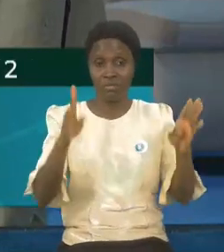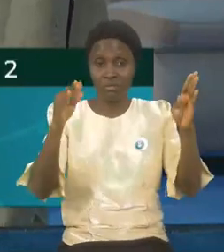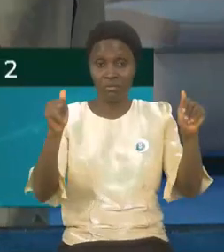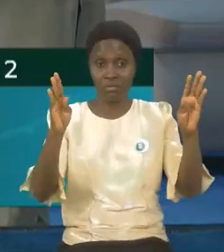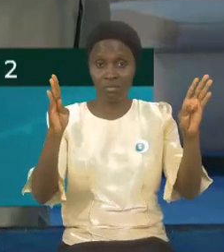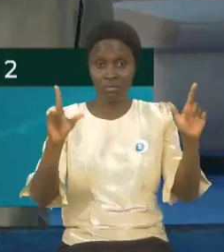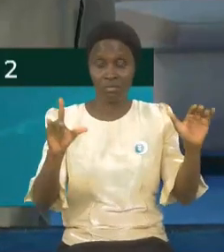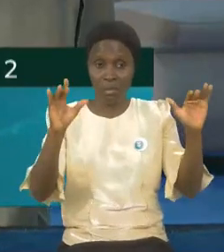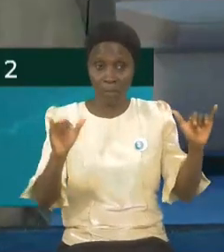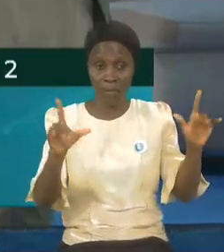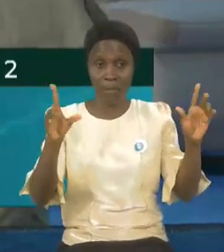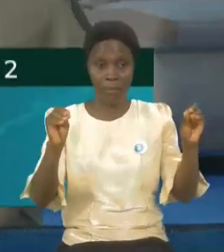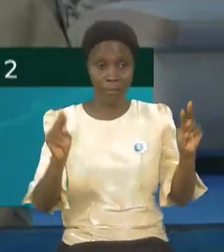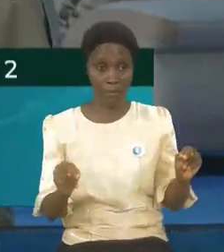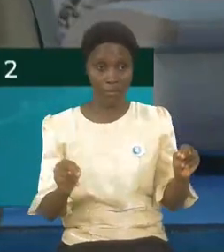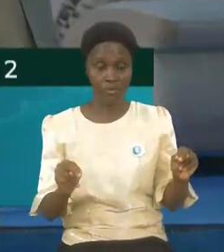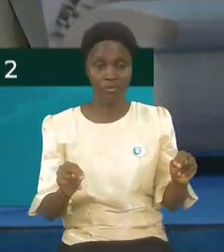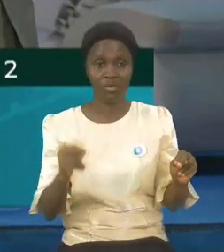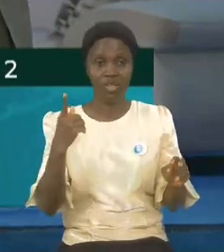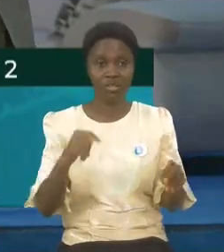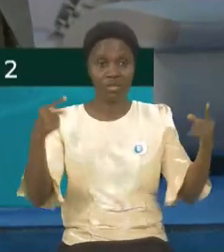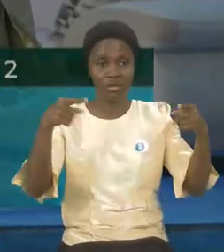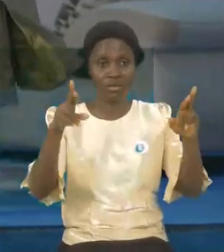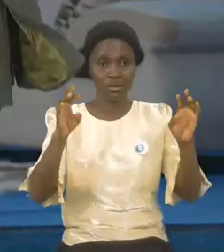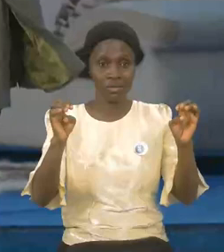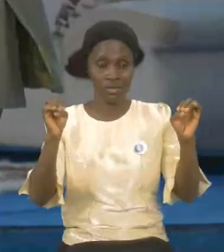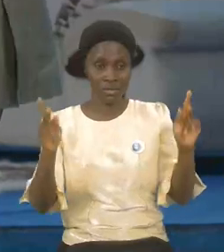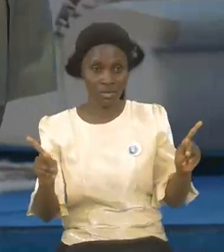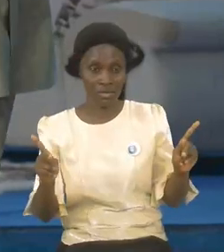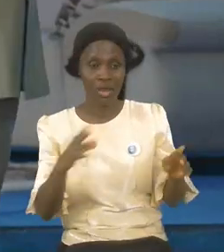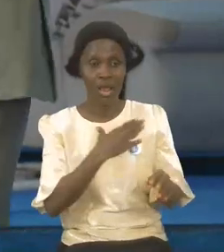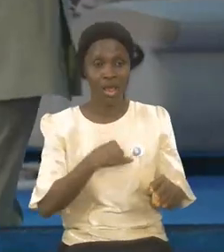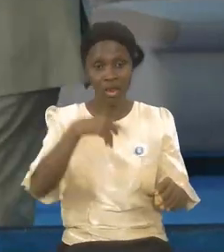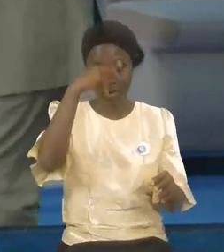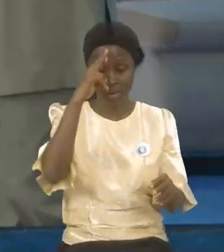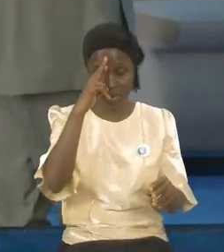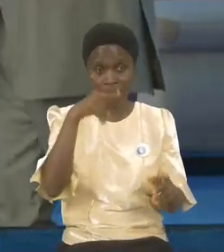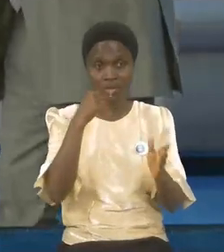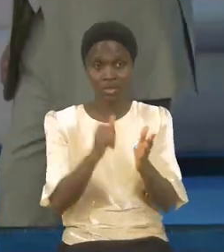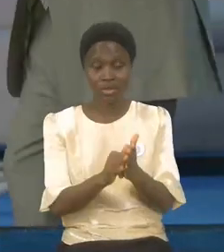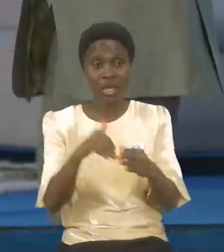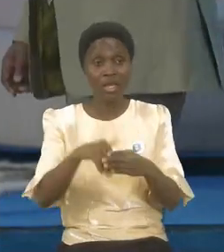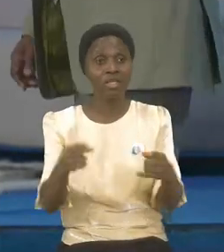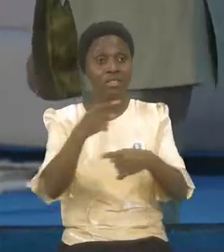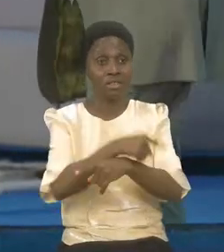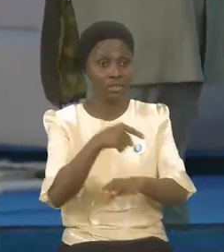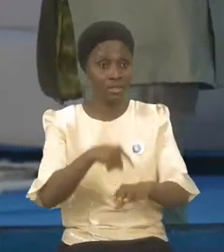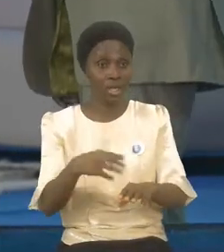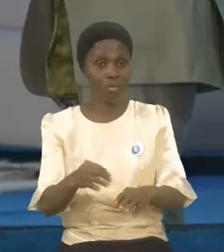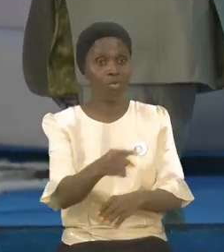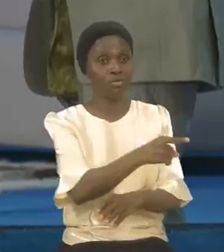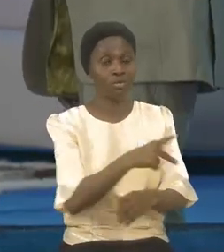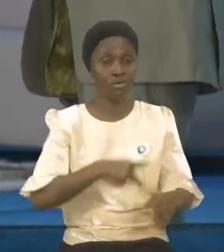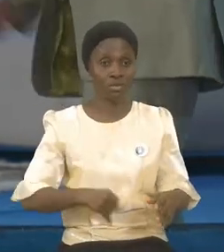ces rois de Babylone, de Médo-Perse, de Grèce et de Rome, dans le temps de ces rois, le